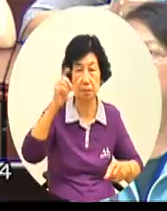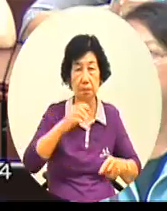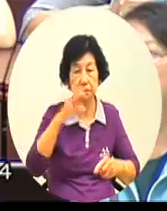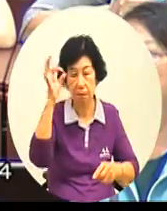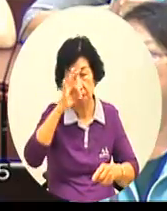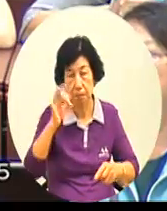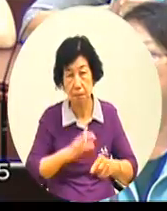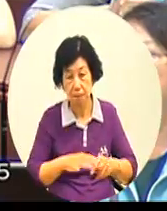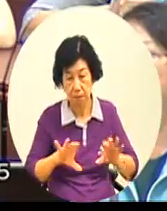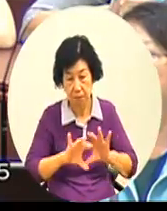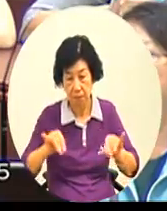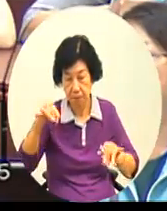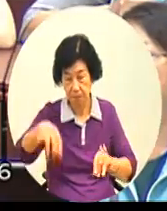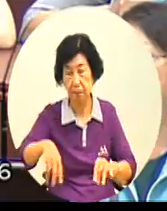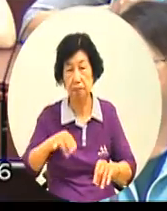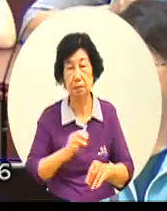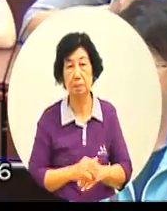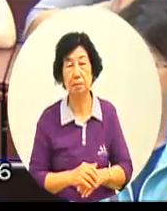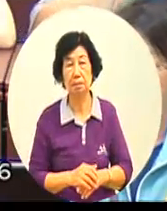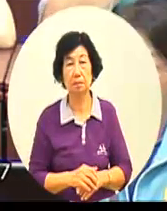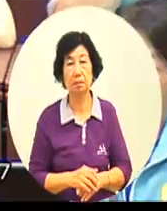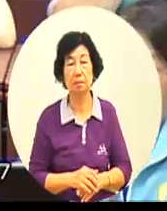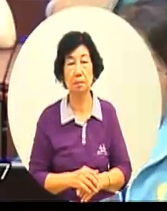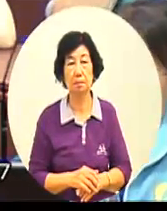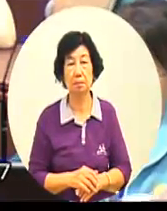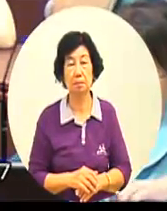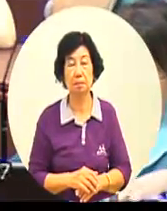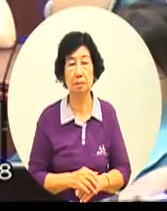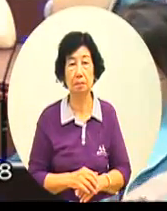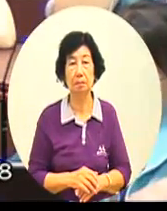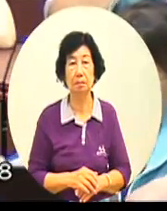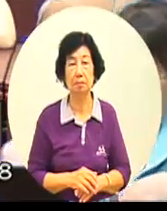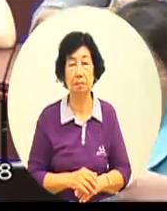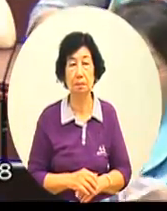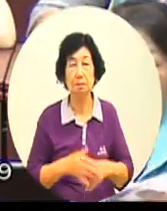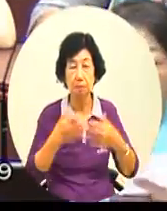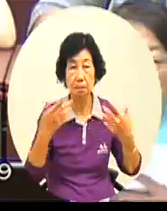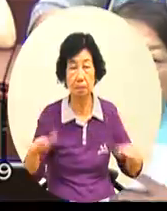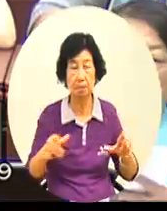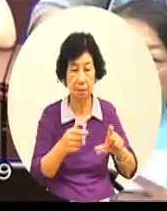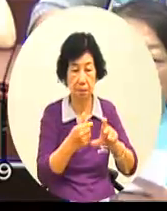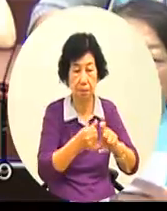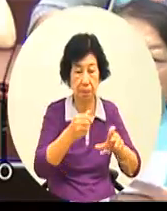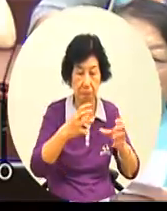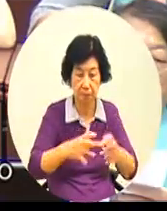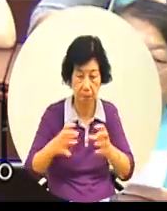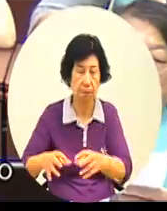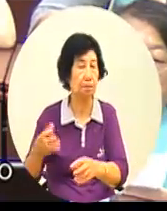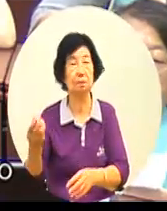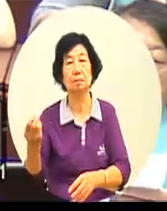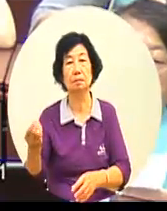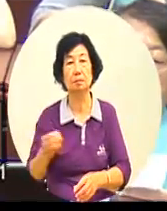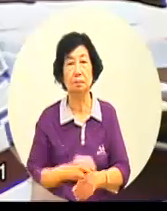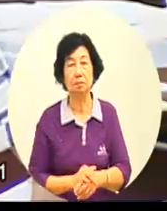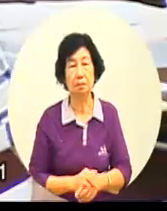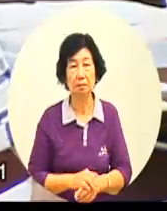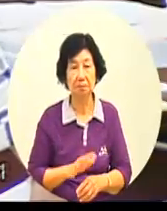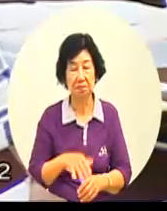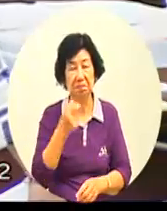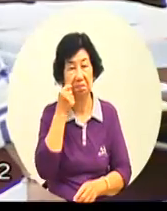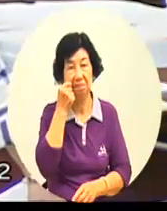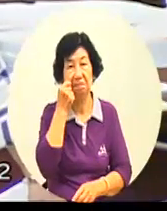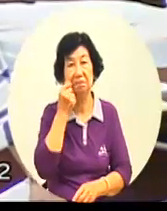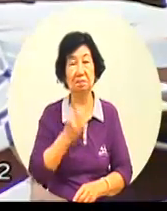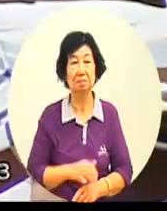在我们还有好多的区域还没有建制。 局长这样听起来是非常不容易哦。